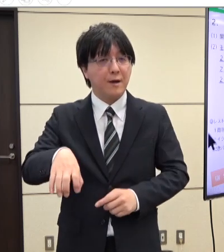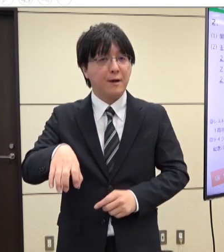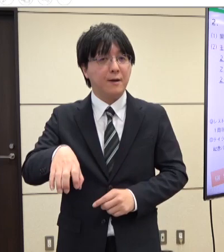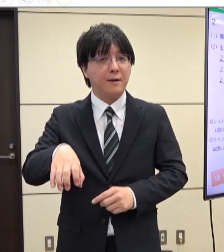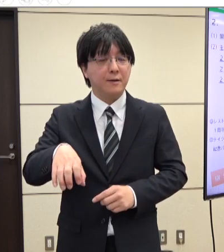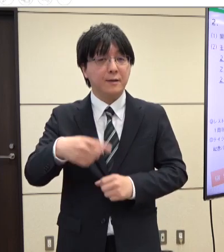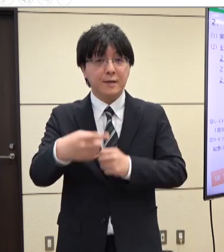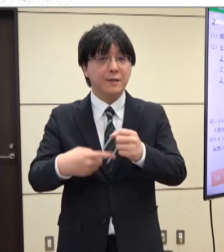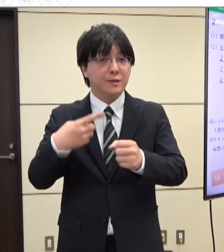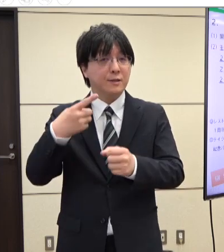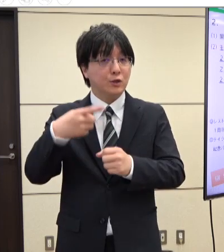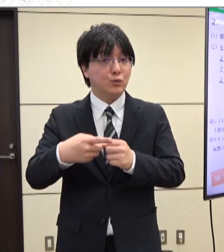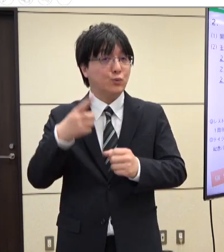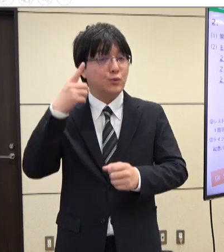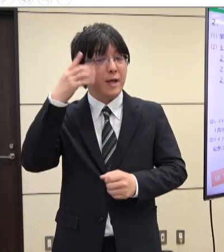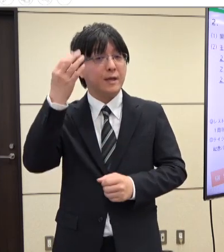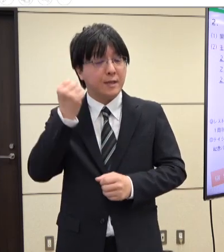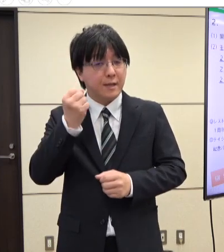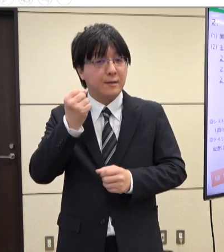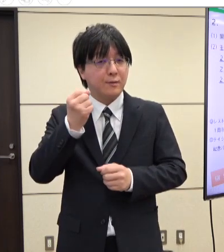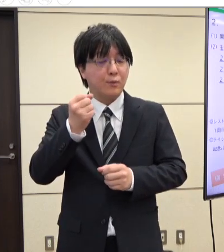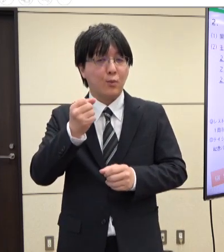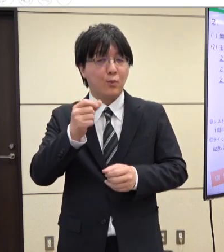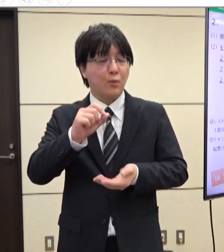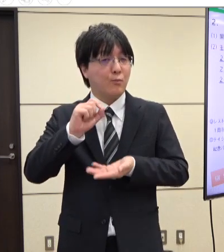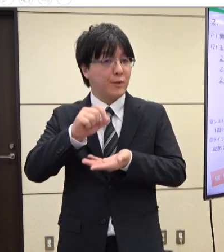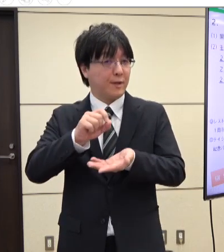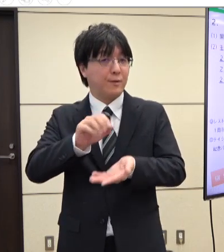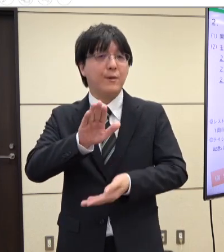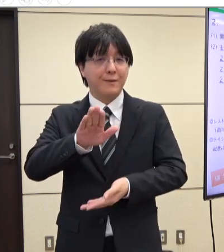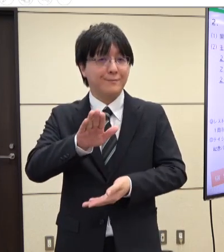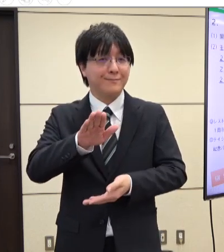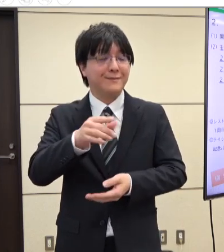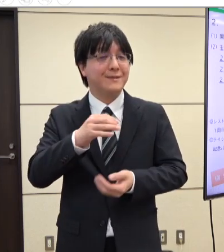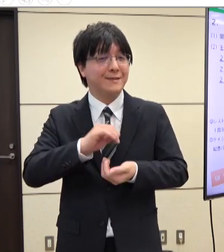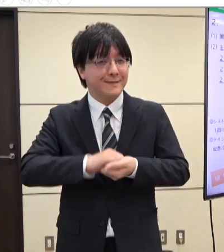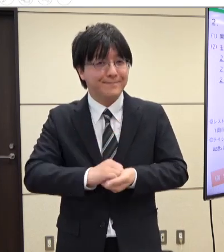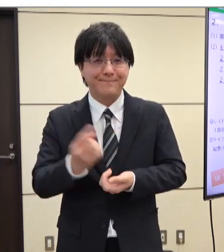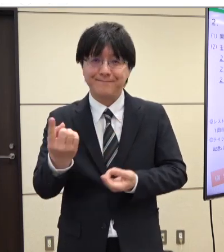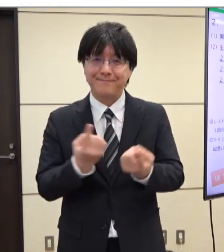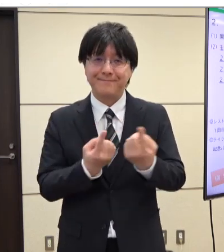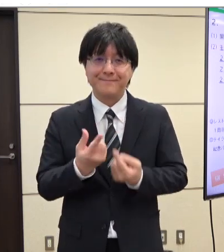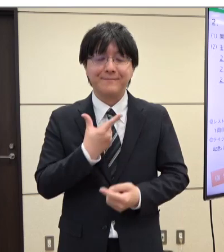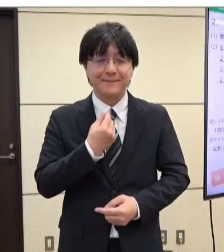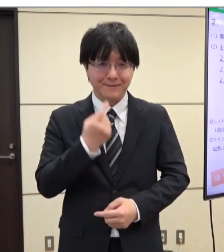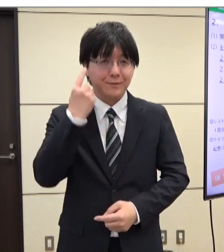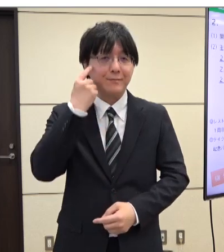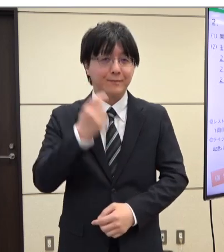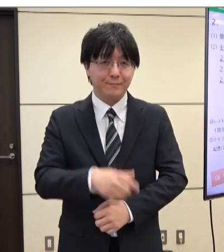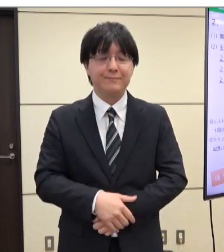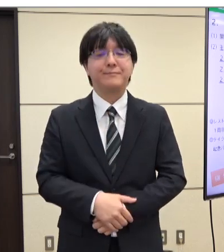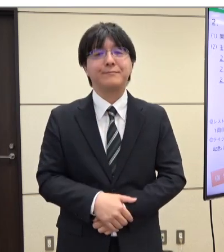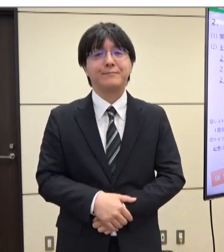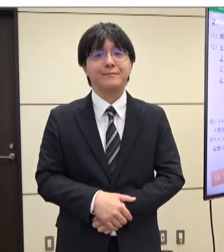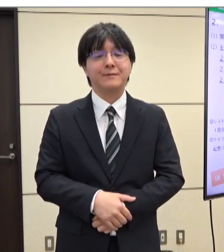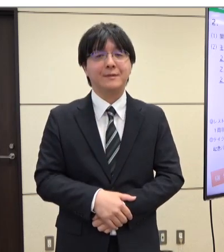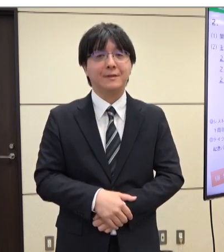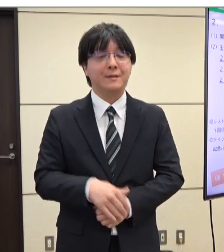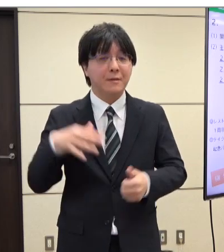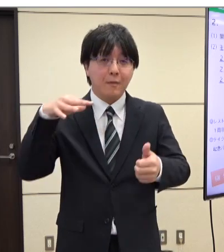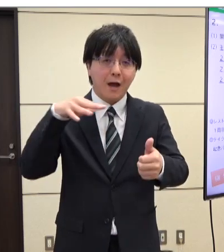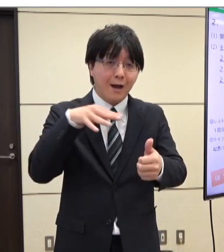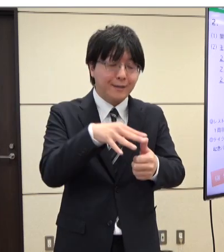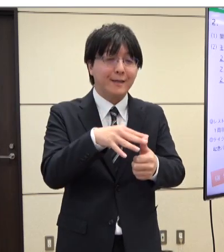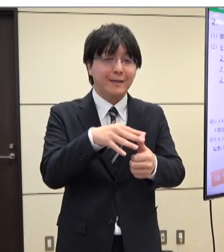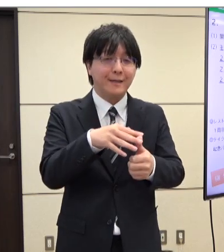ご用意しておりますので、ぜひおいでいただければと思います。また人気のスイーツでありますけ